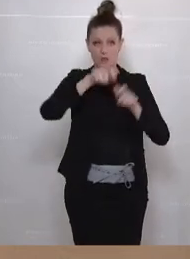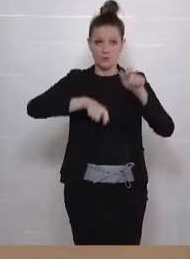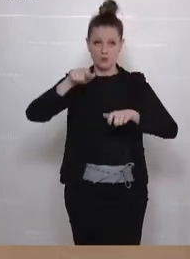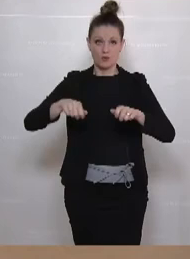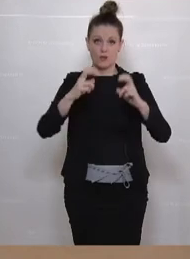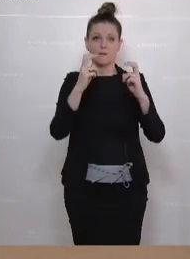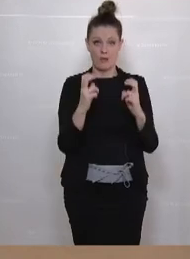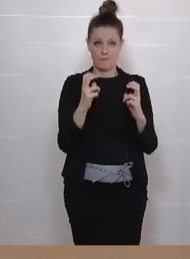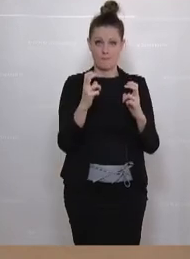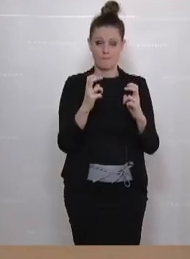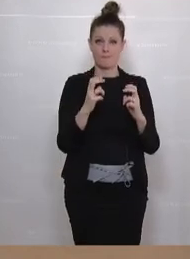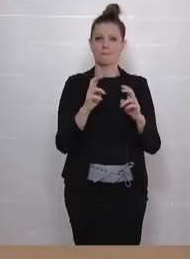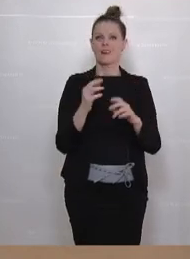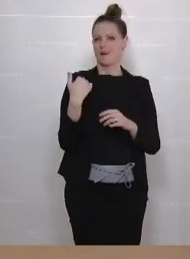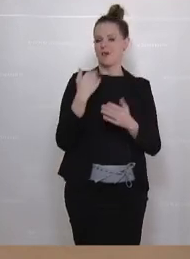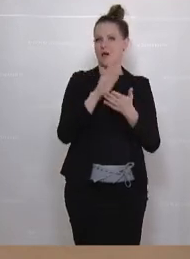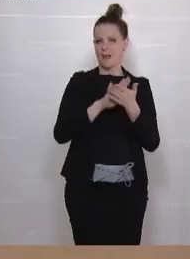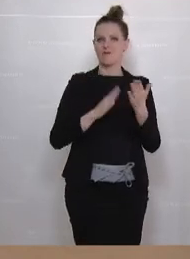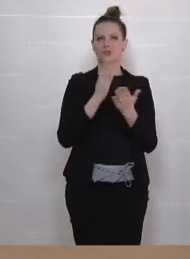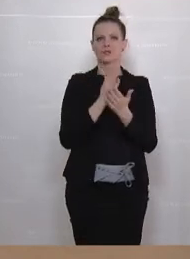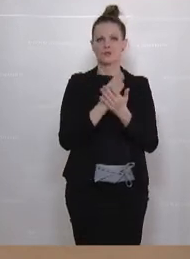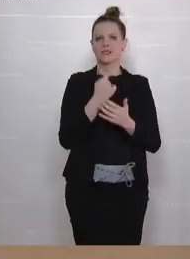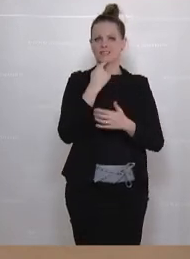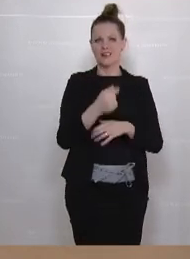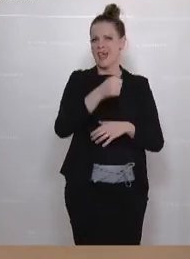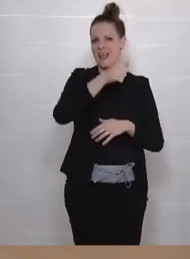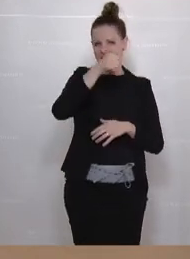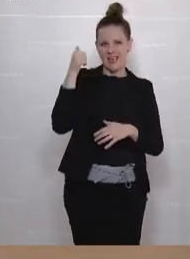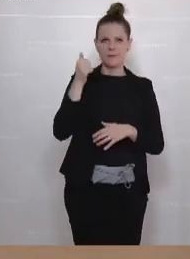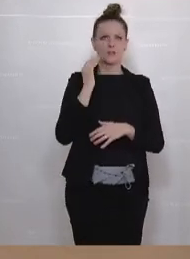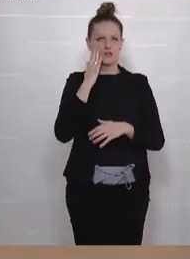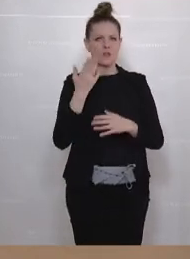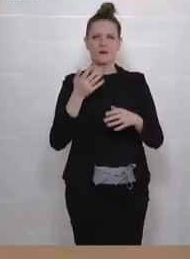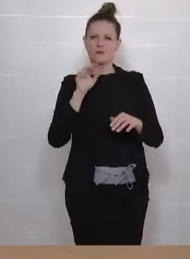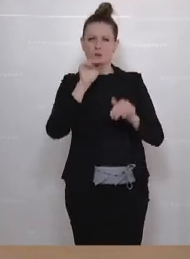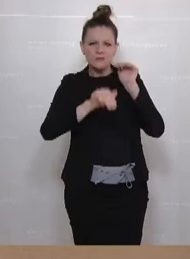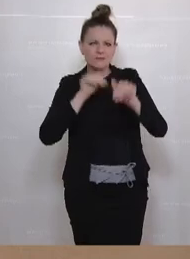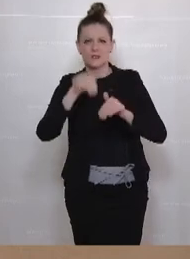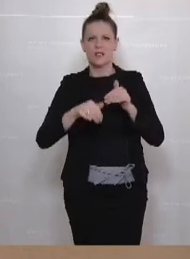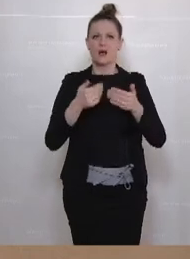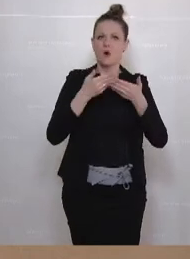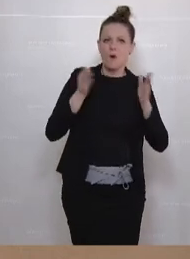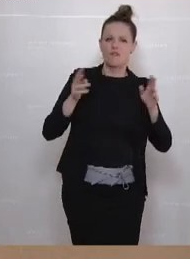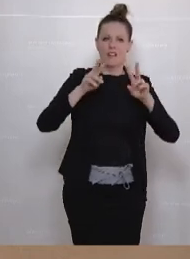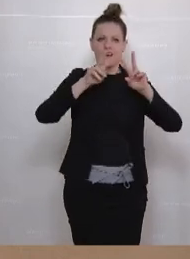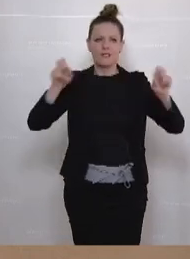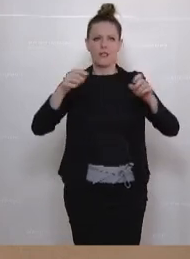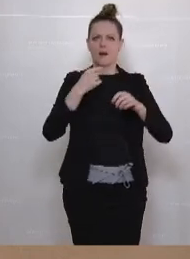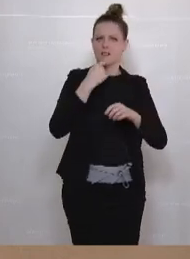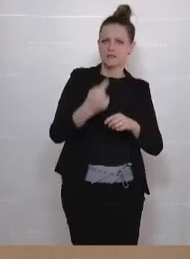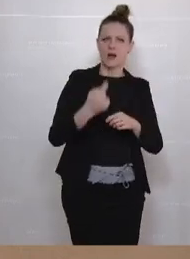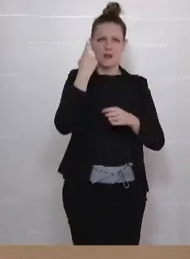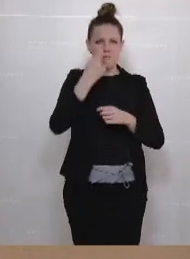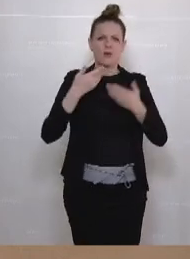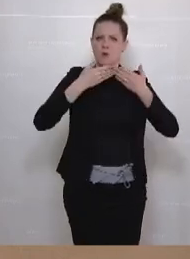leben. Und ich glaube, was ich am Anfang gesagt habe, Naming, Shaming, nicht wegschauen, thematisieren, öffentlich machen, sind ganz